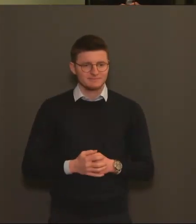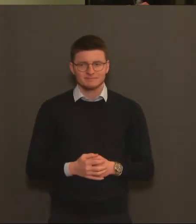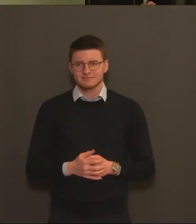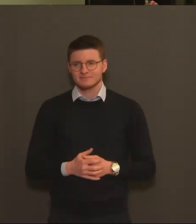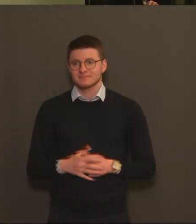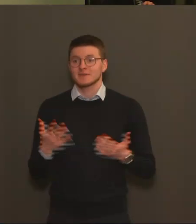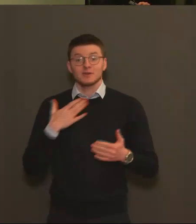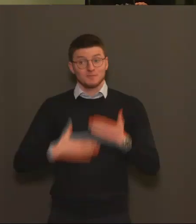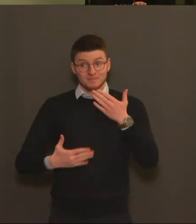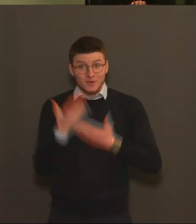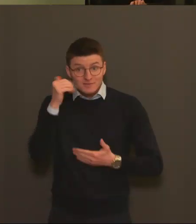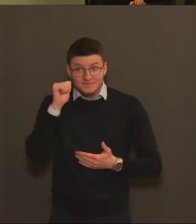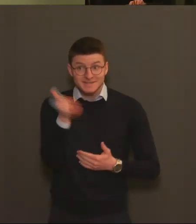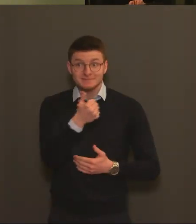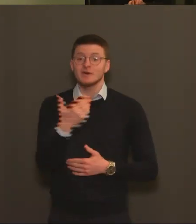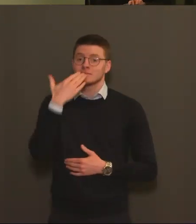Goedemorgen iedereen, bonjour tout le monde.